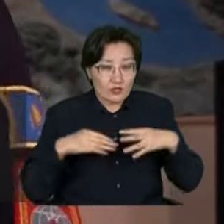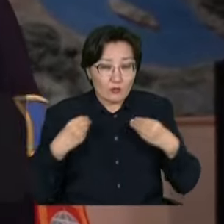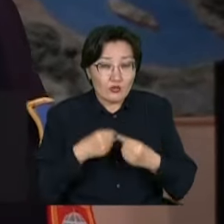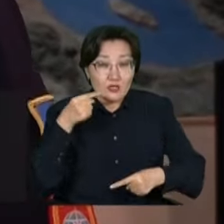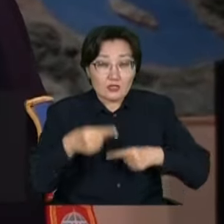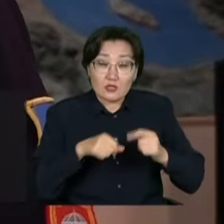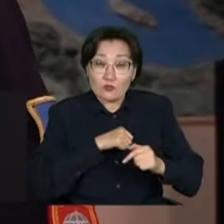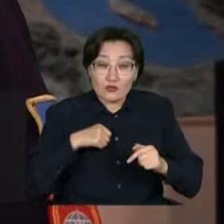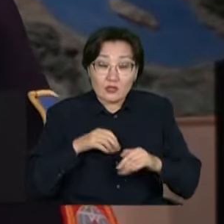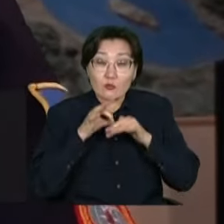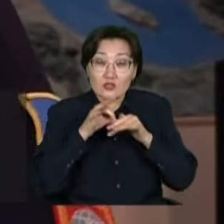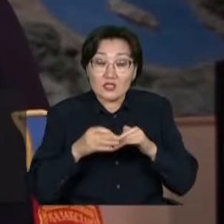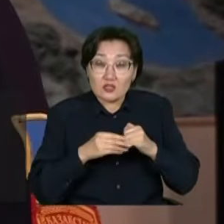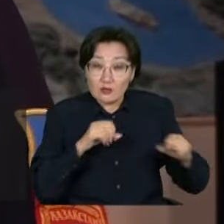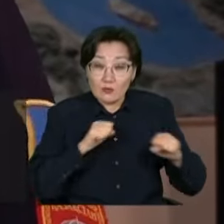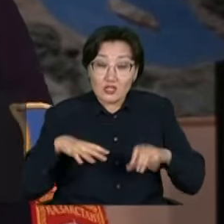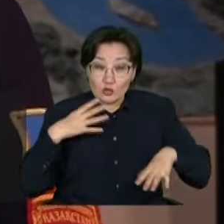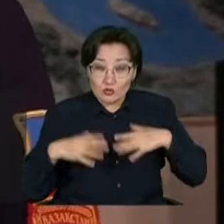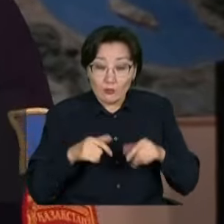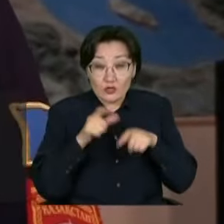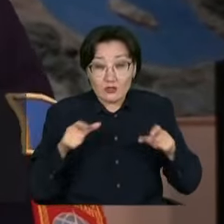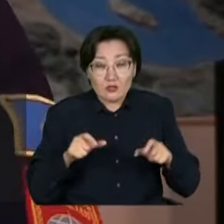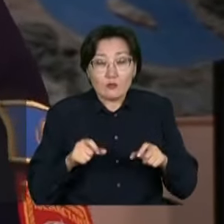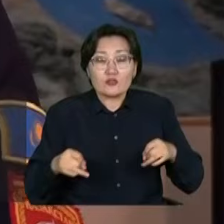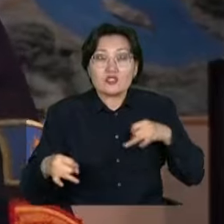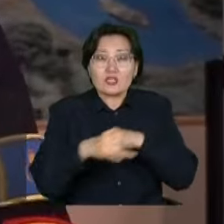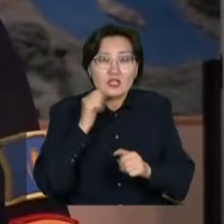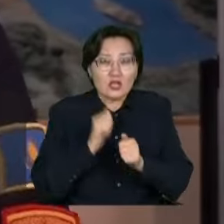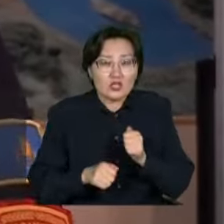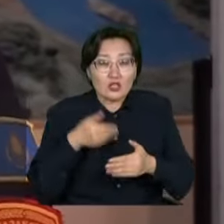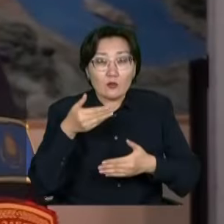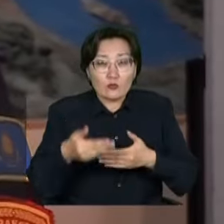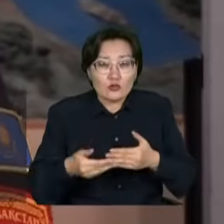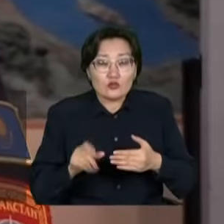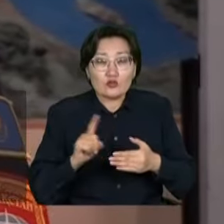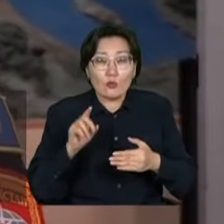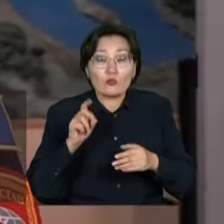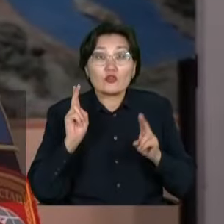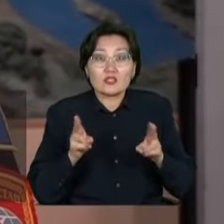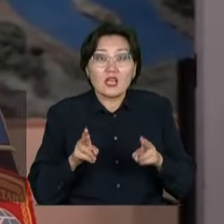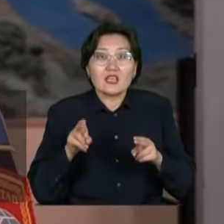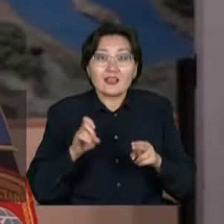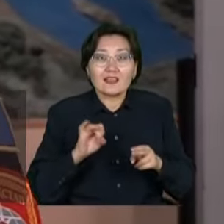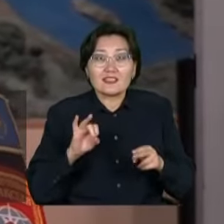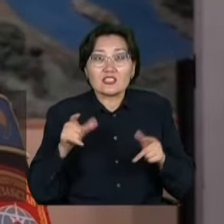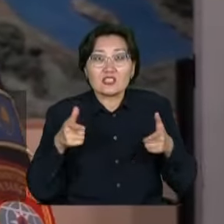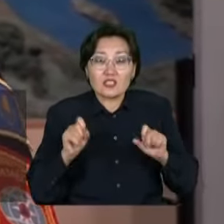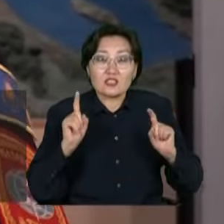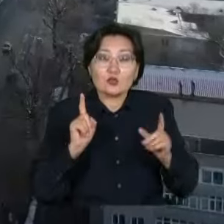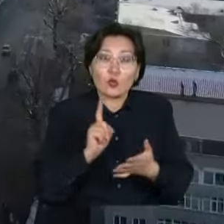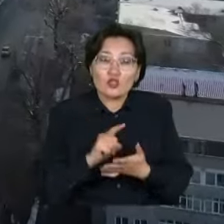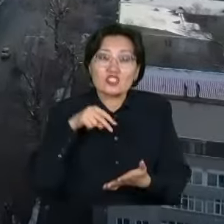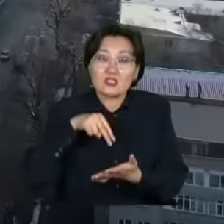регулярно, самостоятельно проводит сейсмотренировки. Люди отрабатывают каждый шаг, вплоть до того, кто, как и где должен